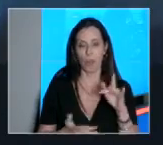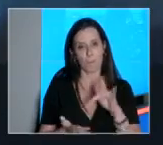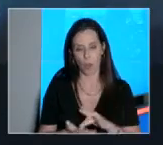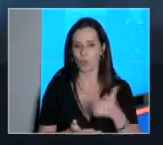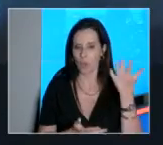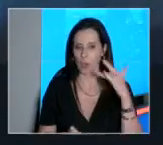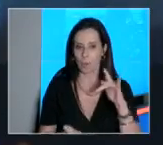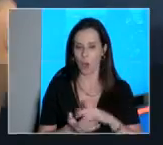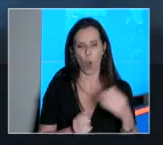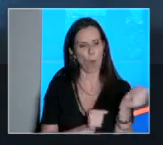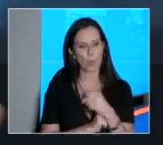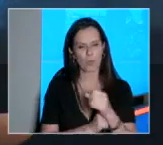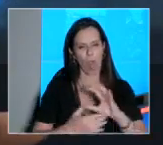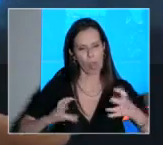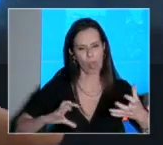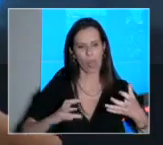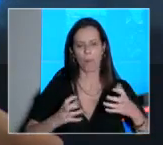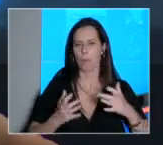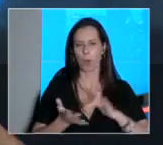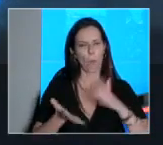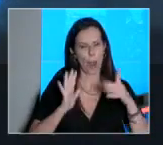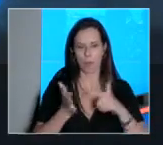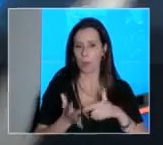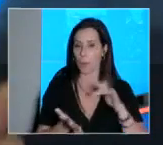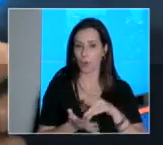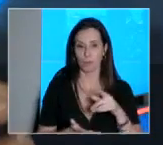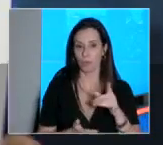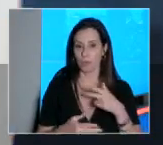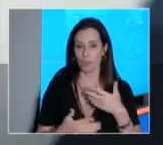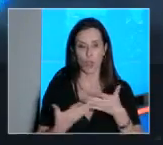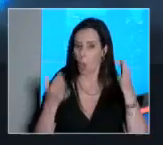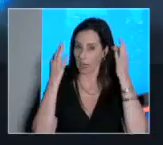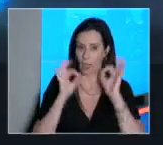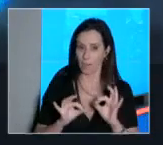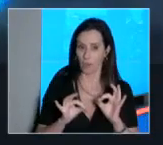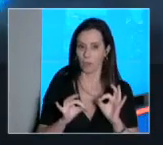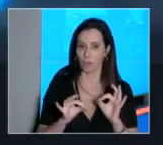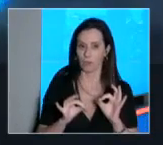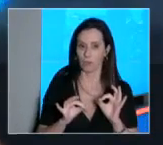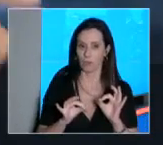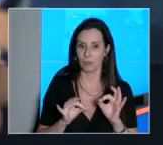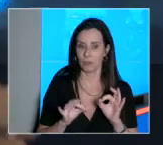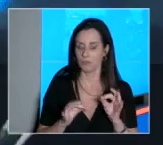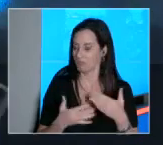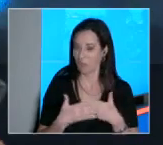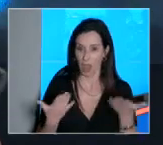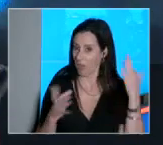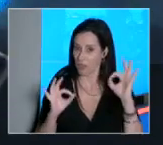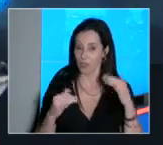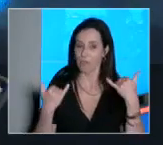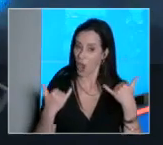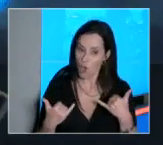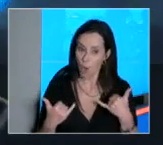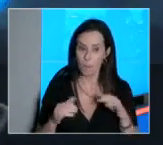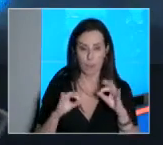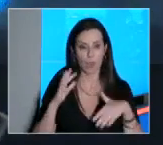מקום שהיה מקום מוזנח, מקום אלים, מקום שבו לא היה כבוד בין אחד לשני,